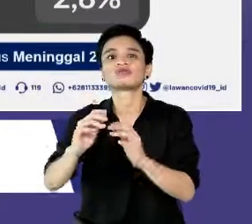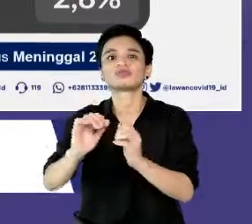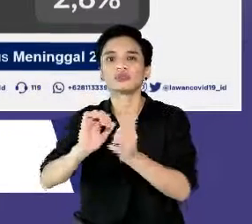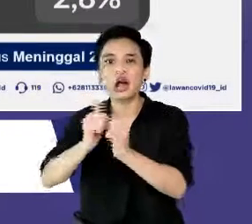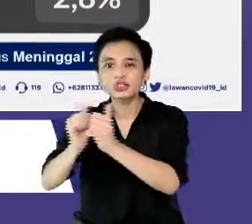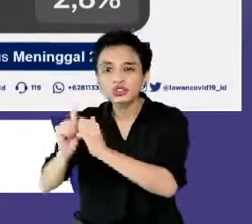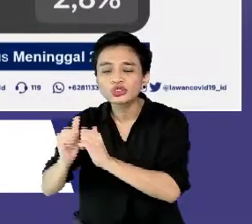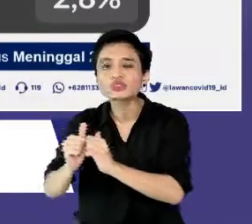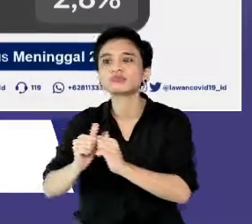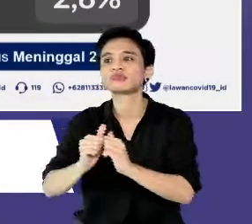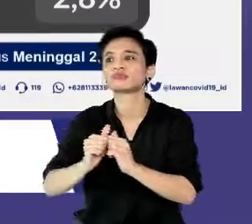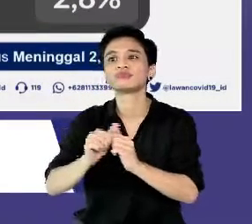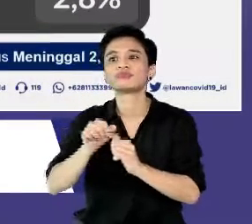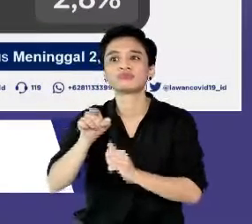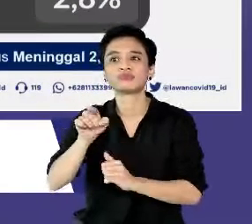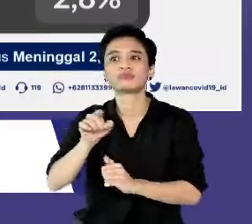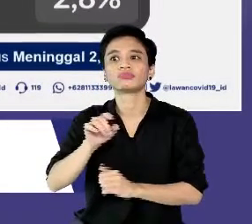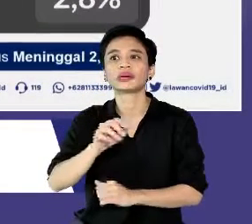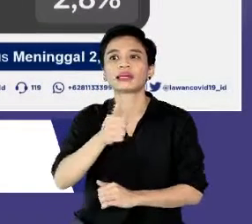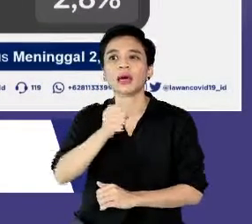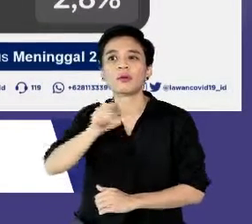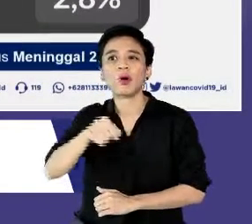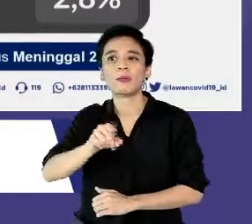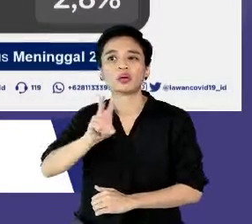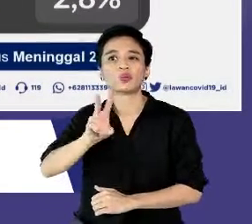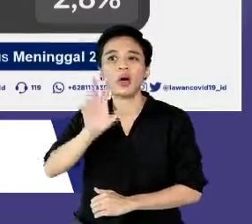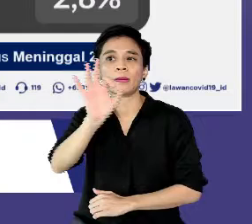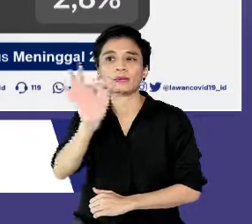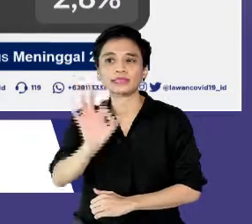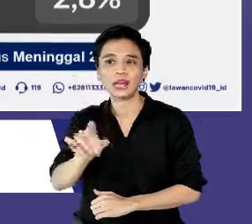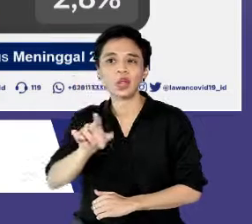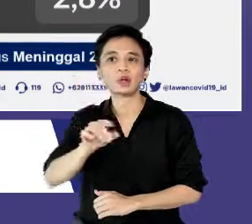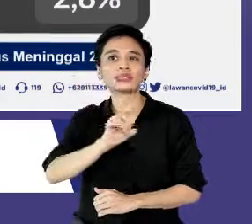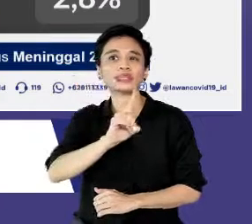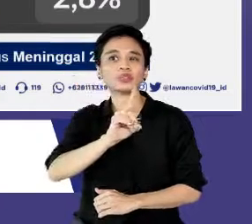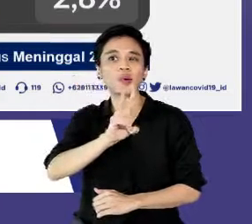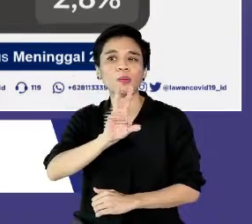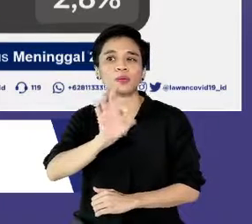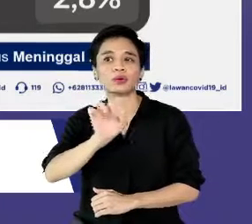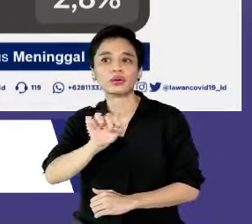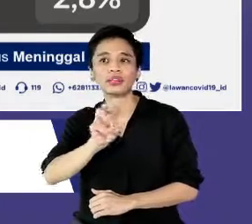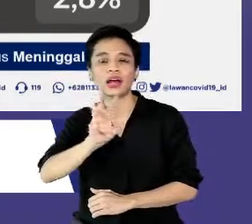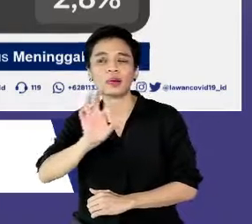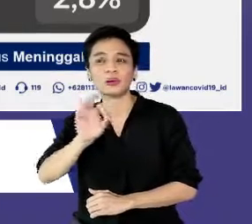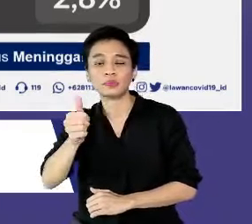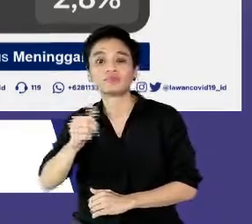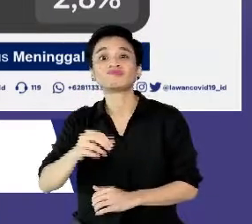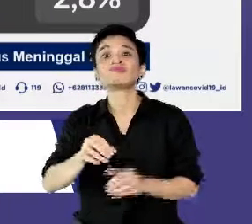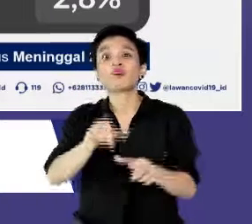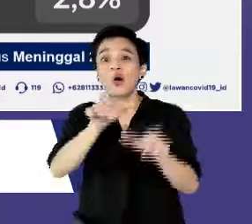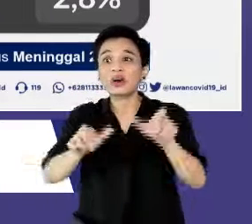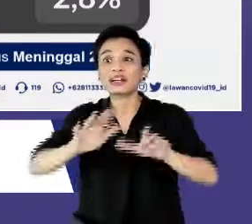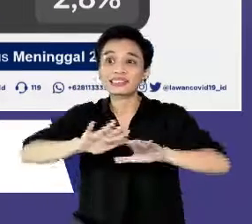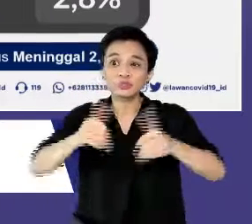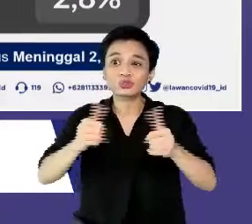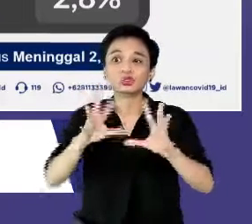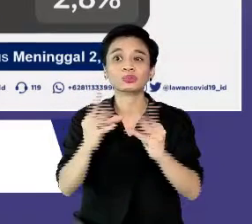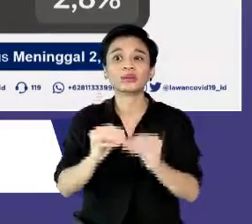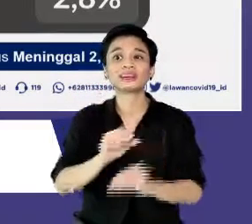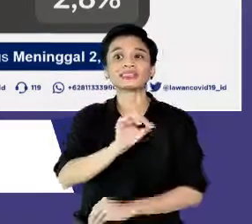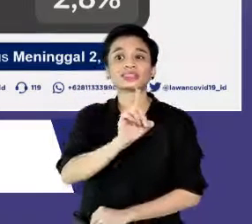120.000 361 6,2 persen sedangkan jumlah kasus sembuh kumulatif adalah